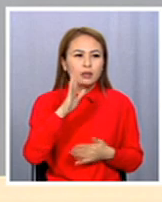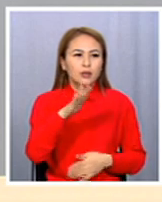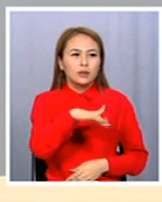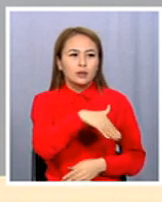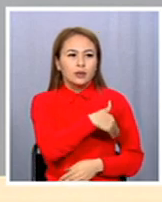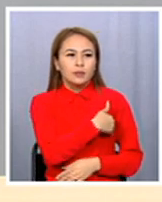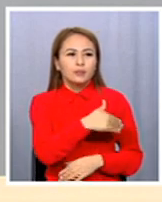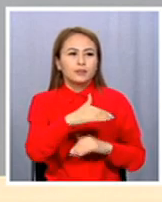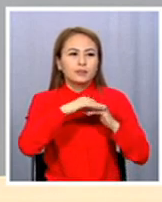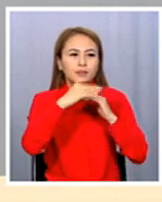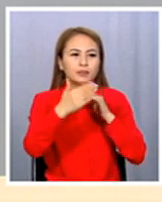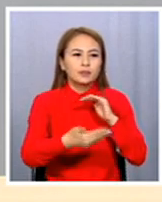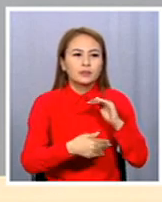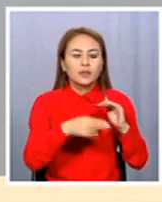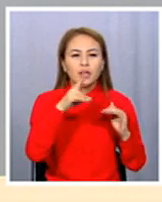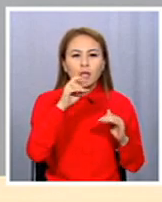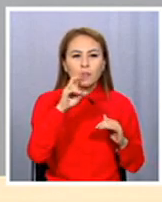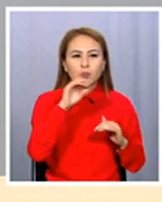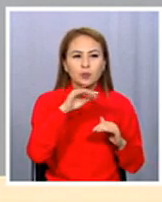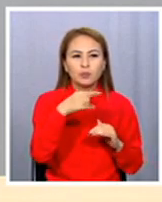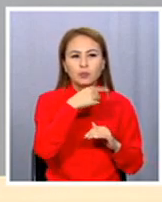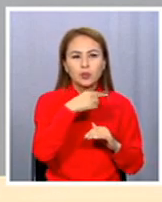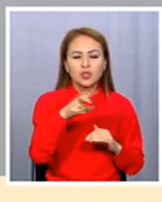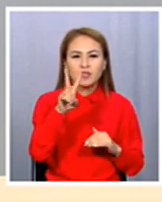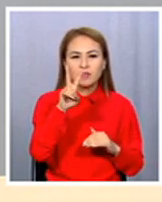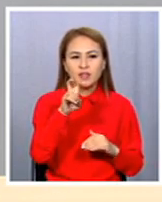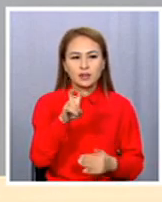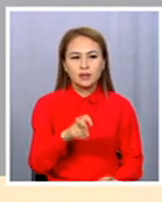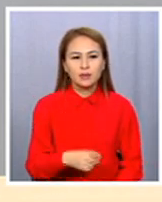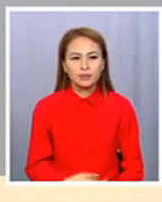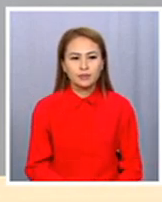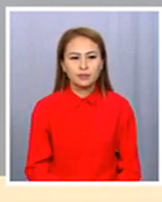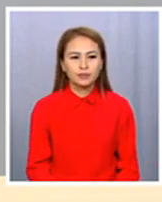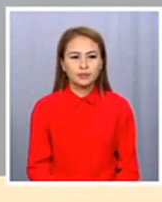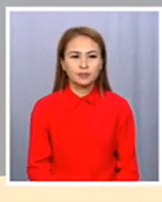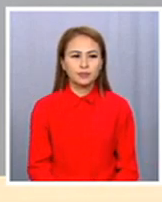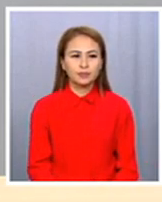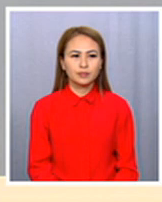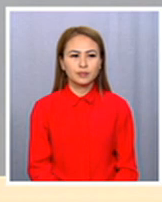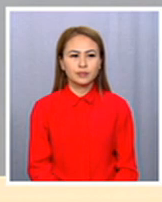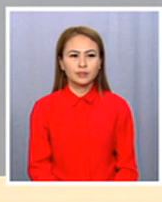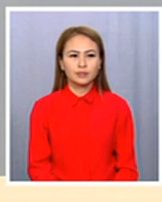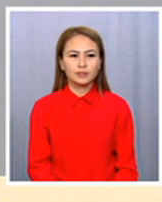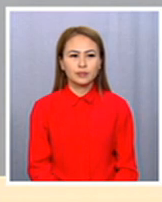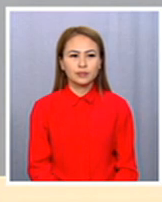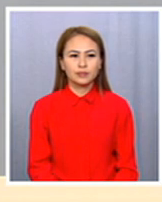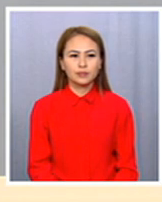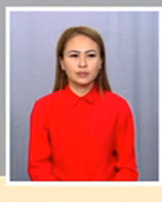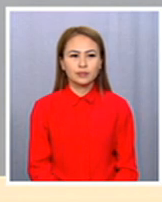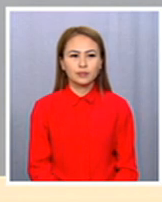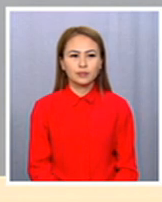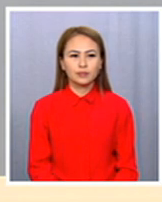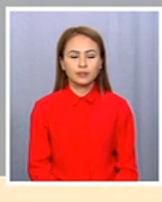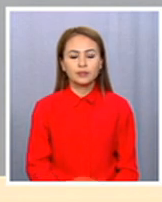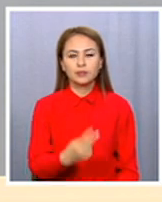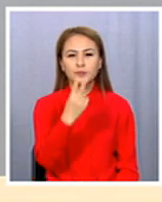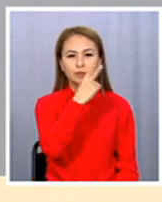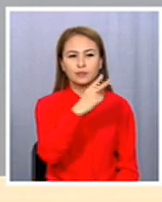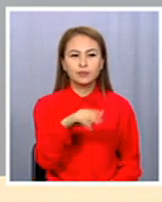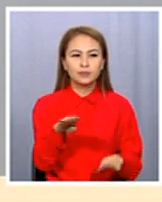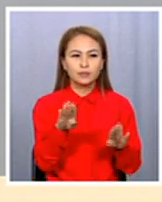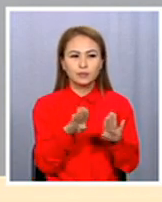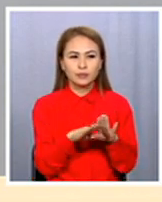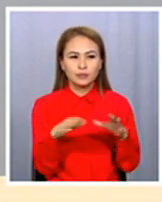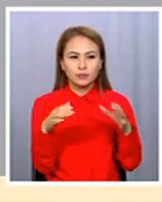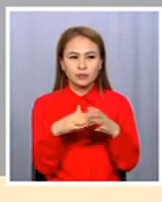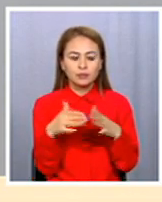на поверхности Нептуна – минус 200 градусов. Посмотрите на рисунок и скажите, какое